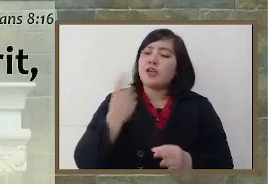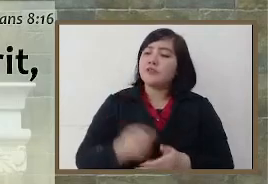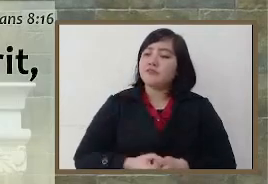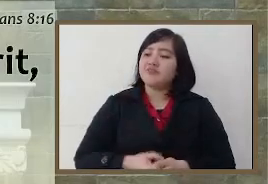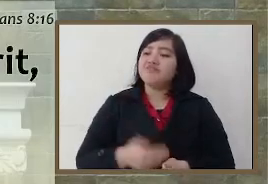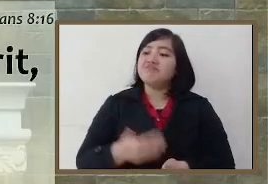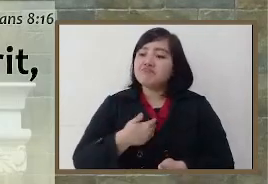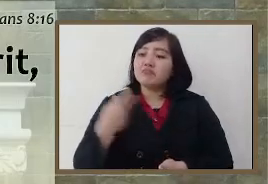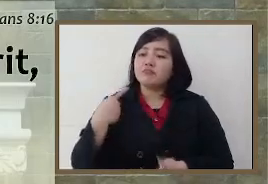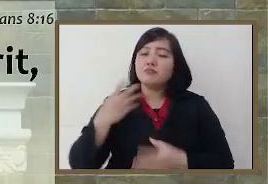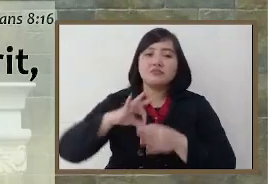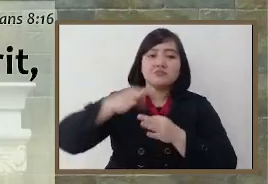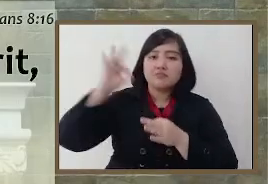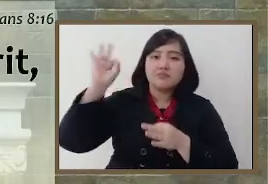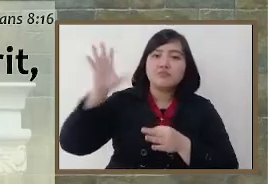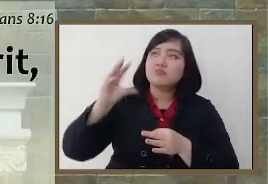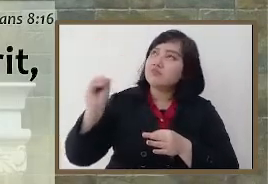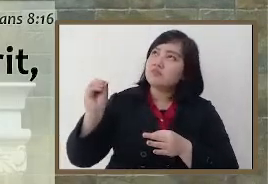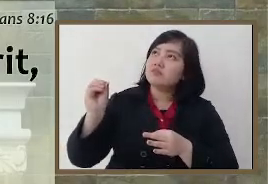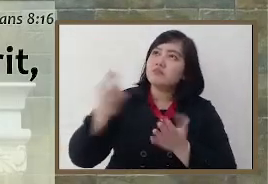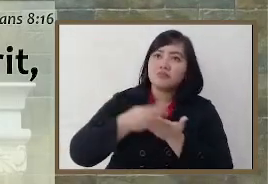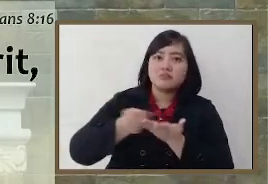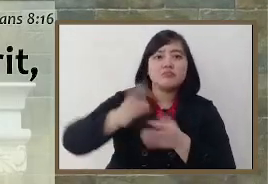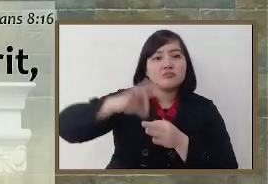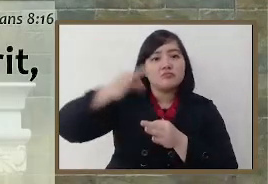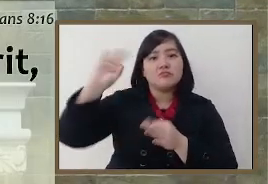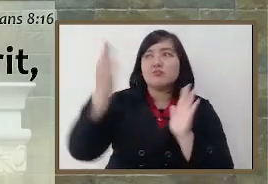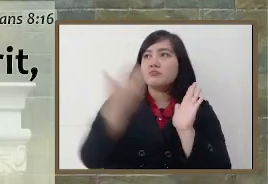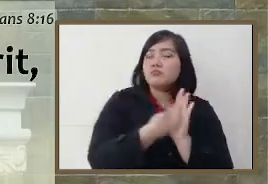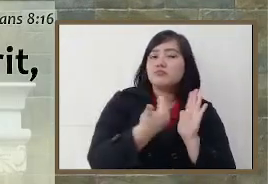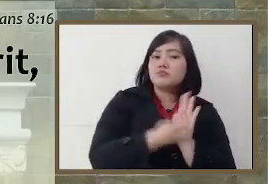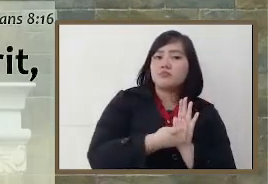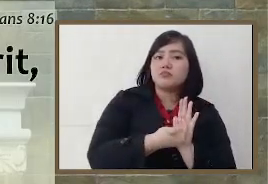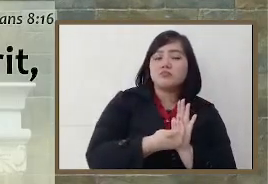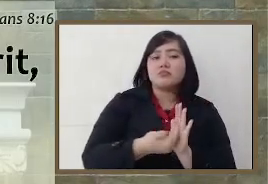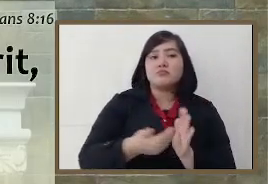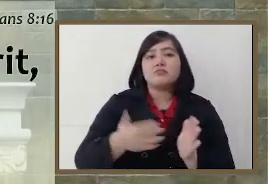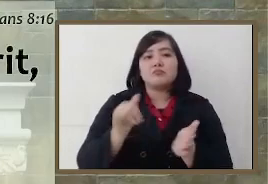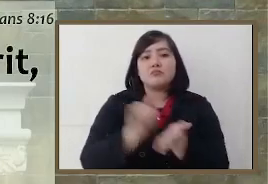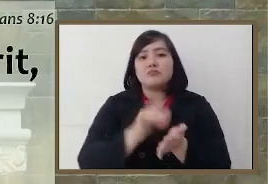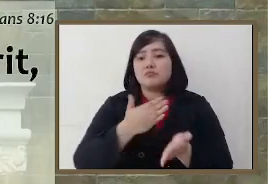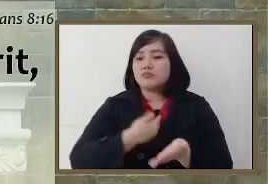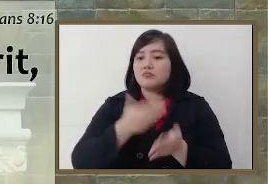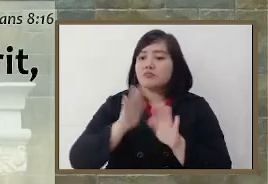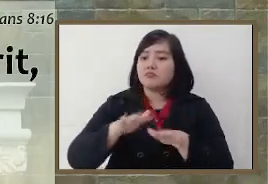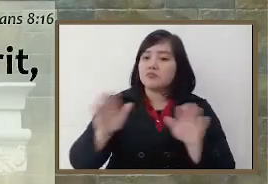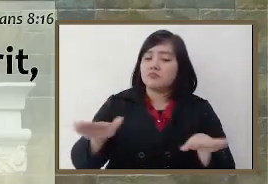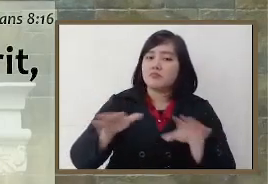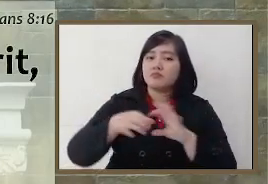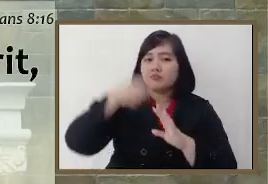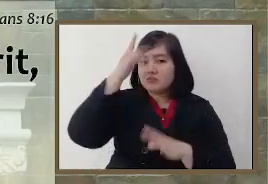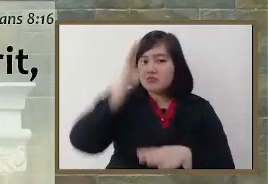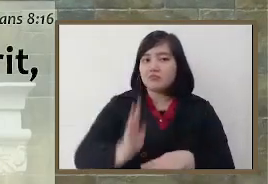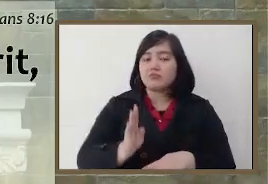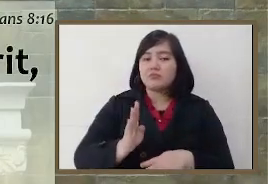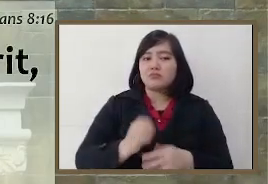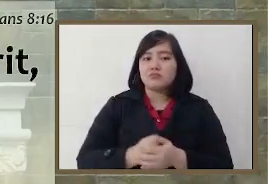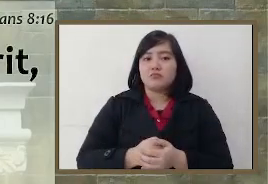witness with God that I am a child of God. All right? God knows, kapatid, kung sino